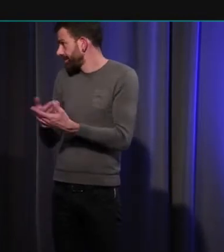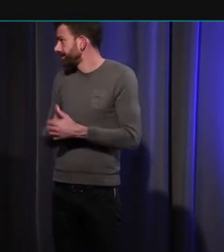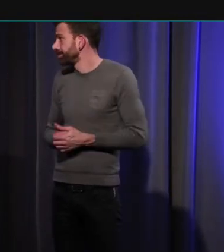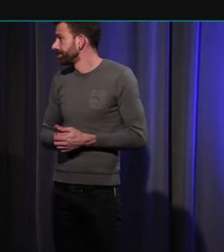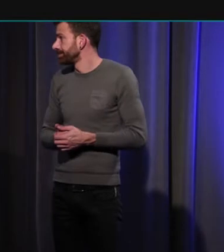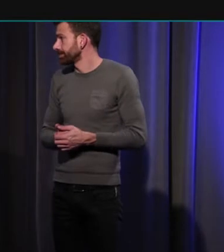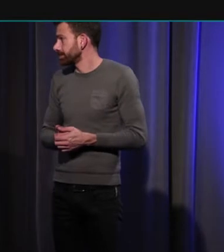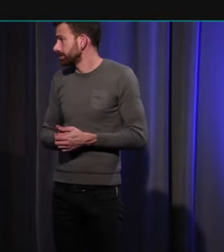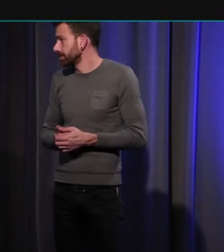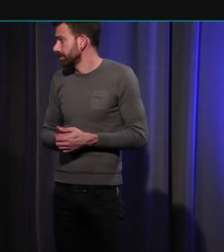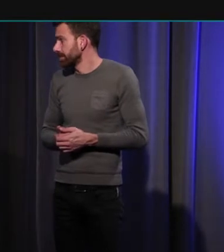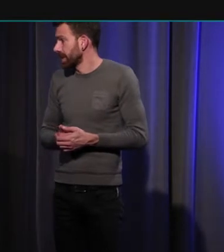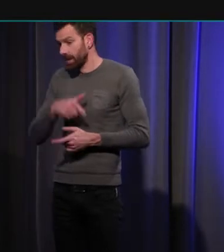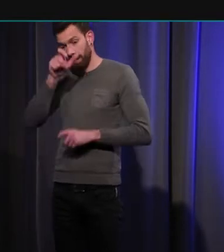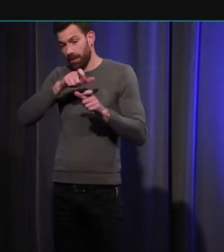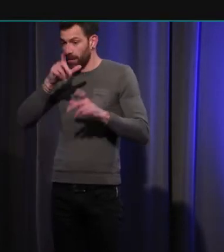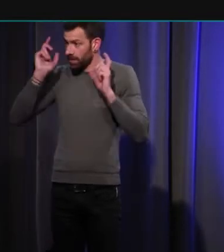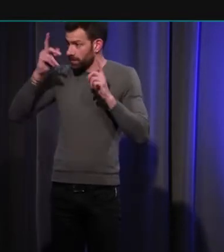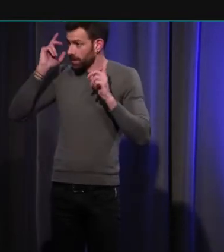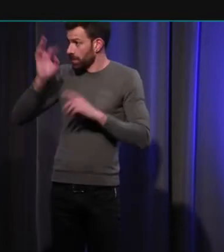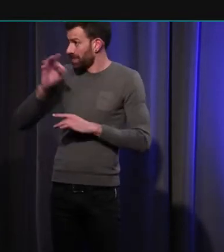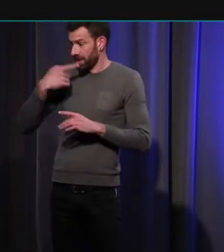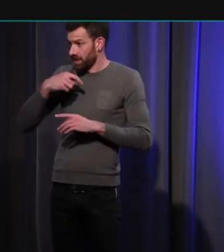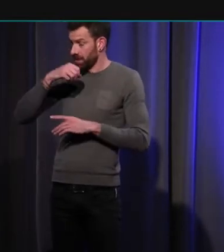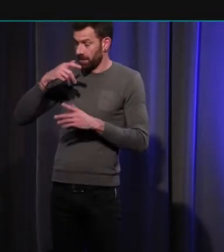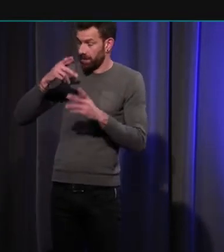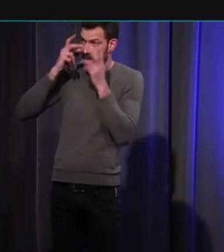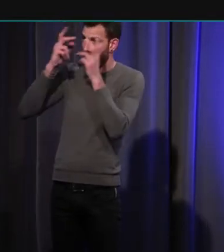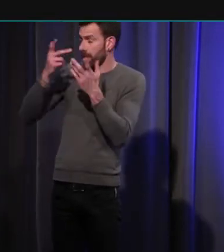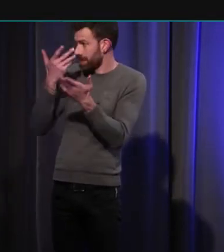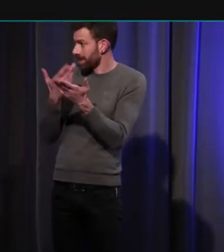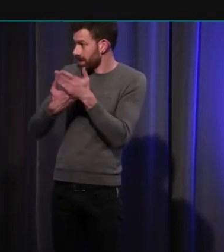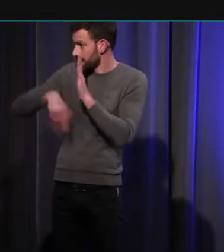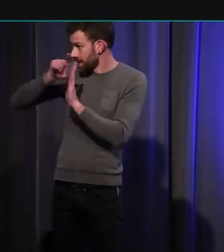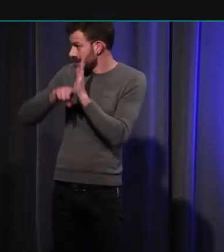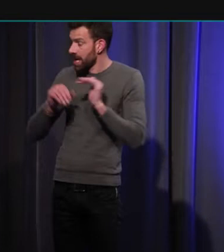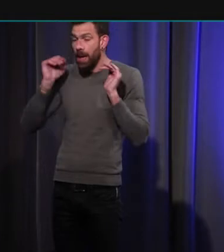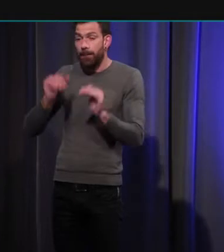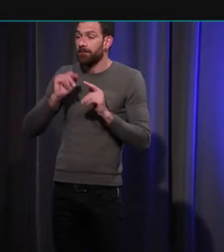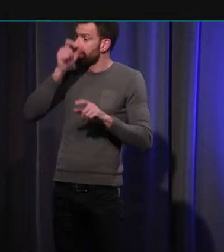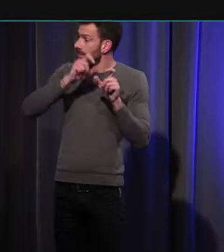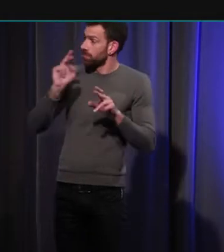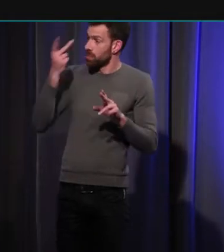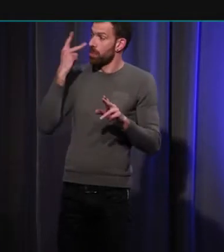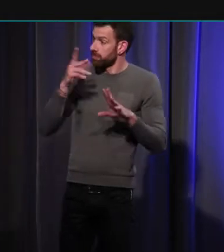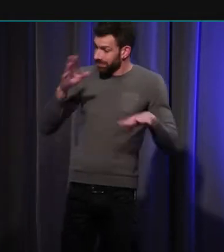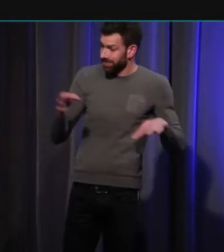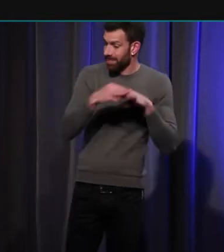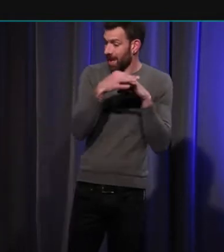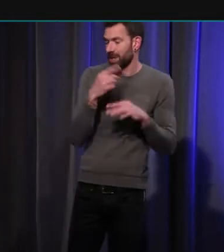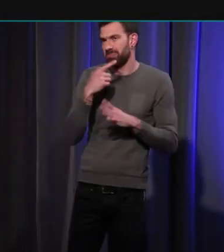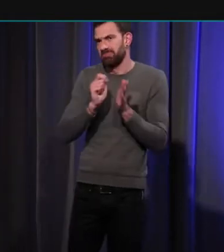templiers été fasciné par par se lasser c'est la même ceux qui les nobles qui sont mariés quand il meurt au tour de